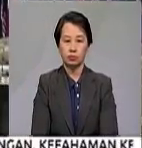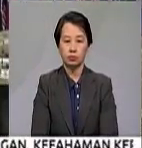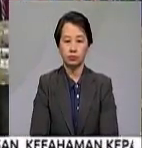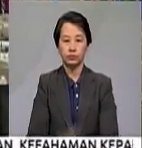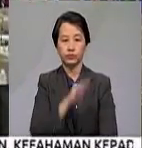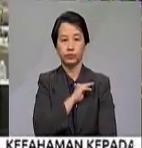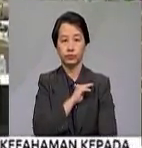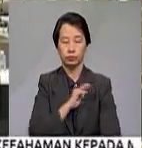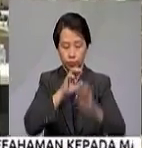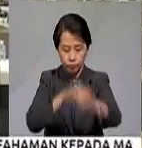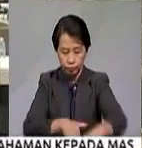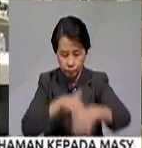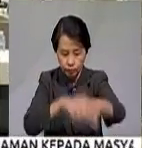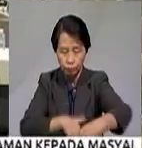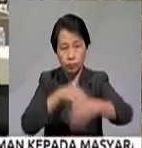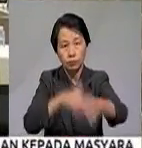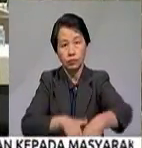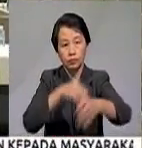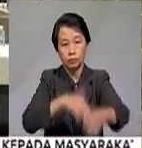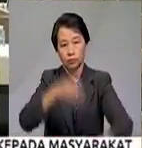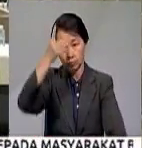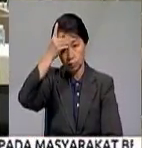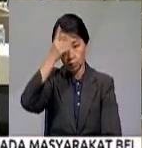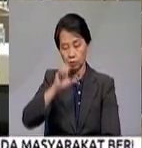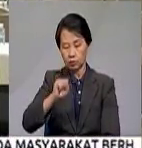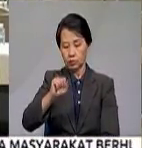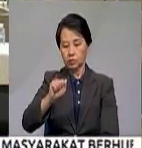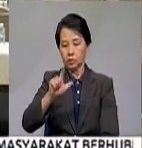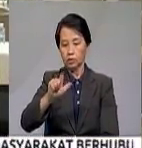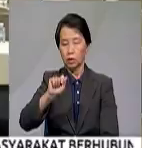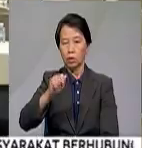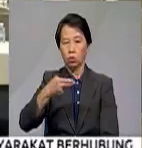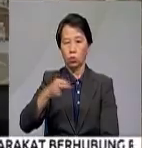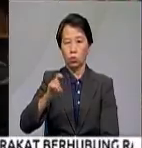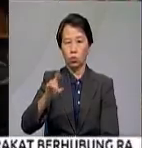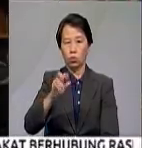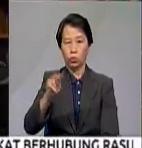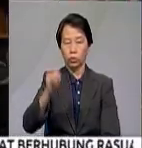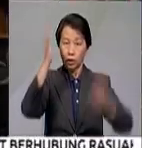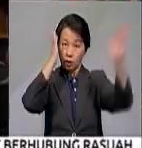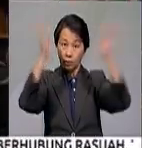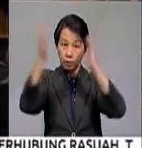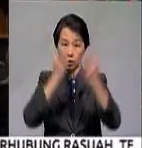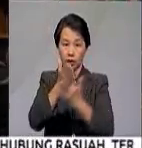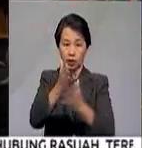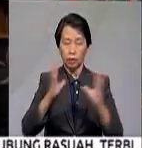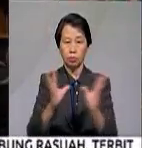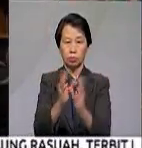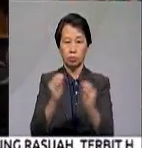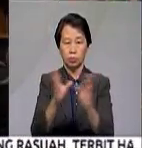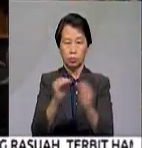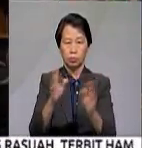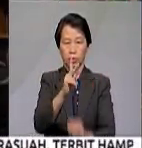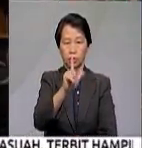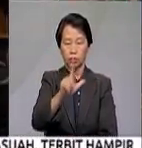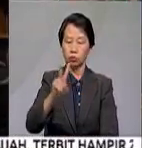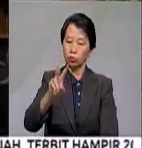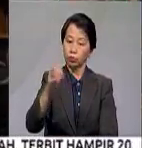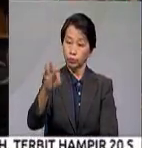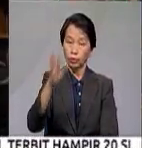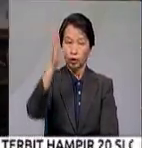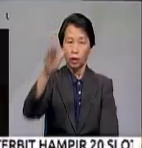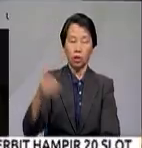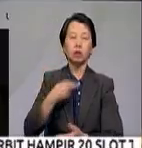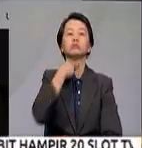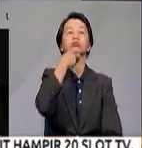Menteri Pertanian dan Industri Asas Tani, Datuk Seri Salahuddin Ayub berkata, Malaysia melalui Sidang Kemuncak Kuala Lumpur 2019 akan